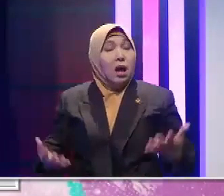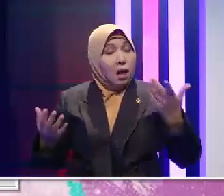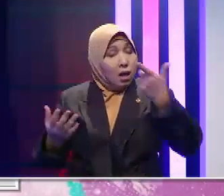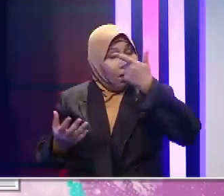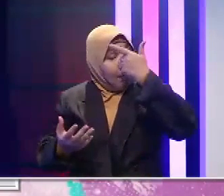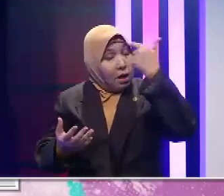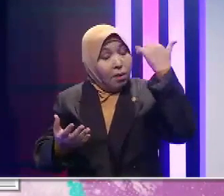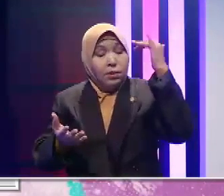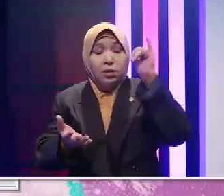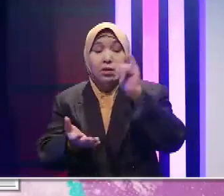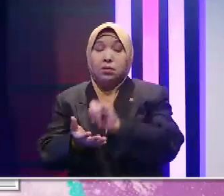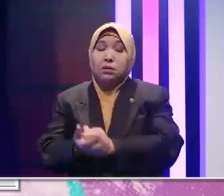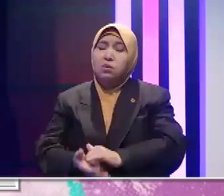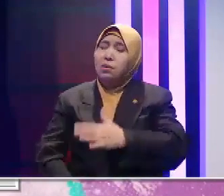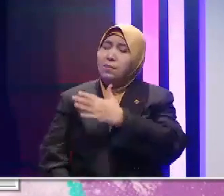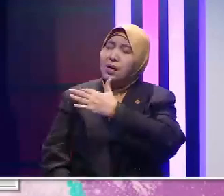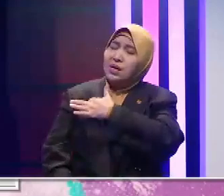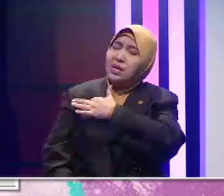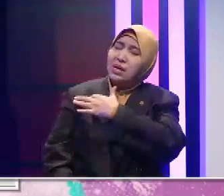فآمنوا